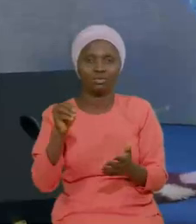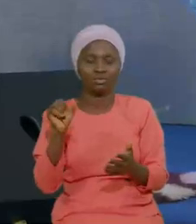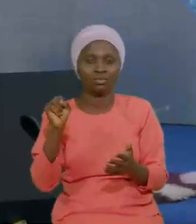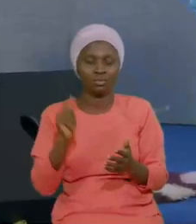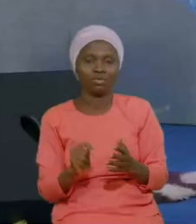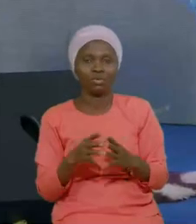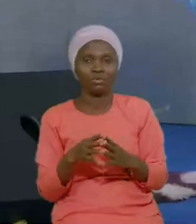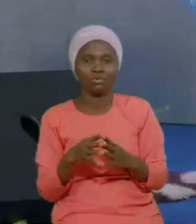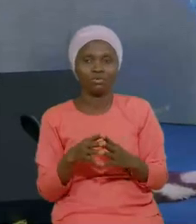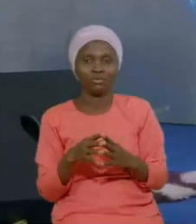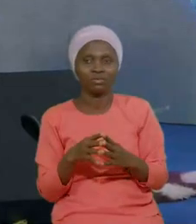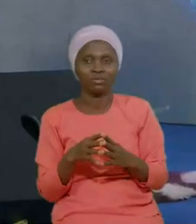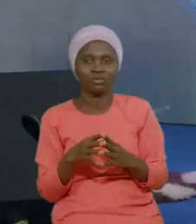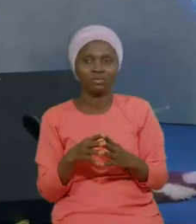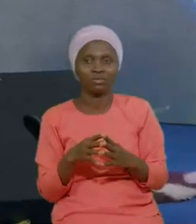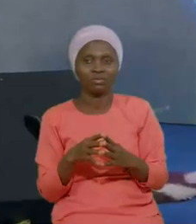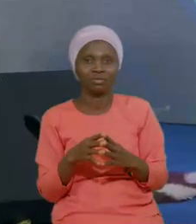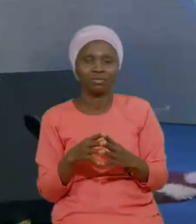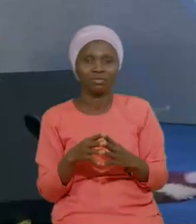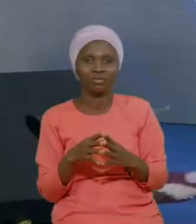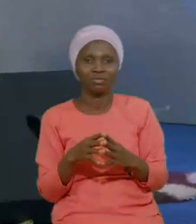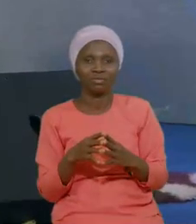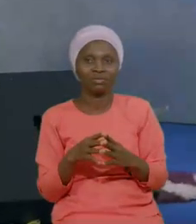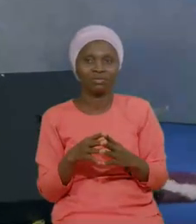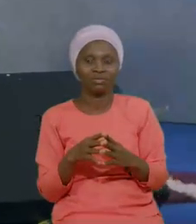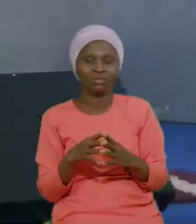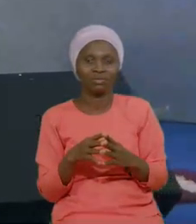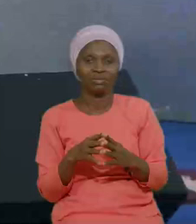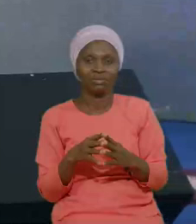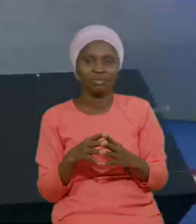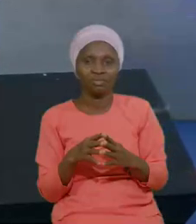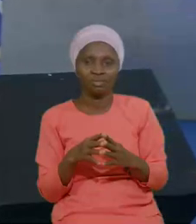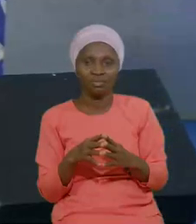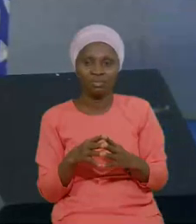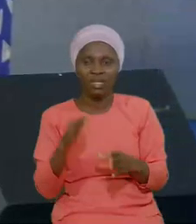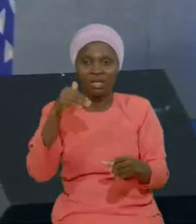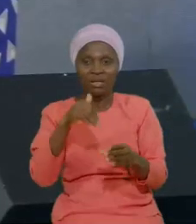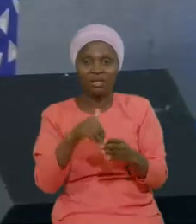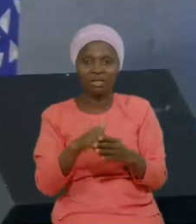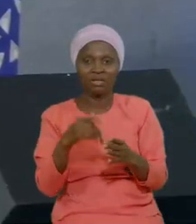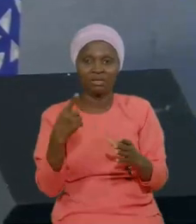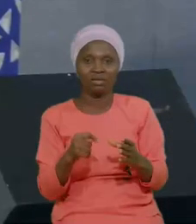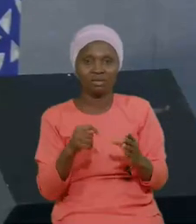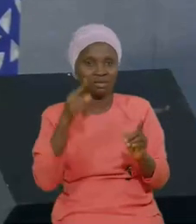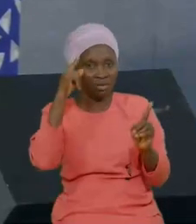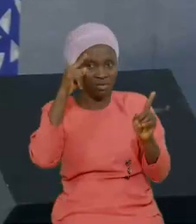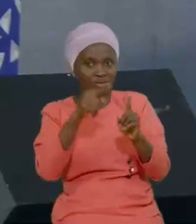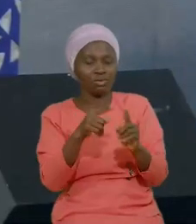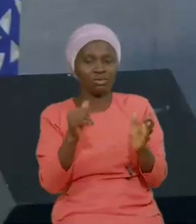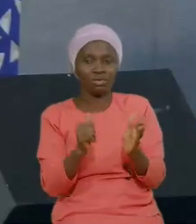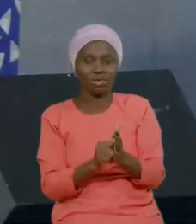Vous voyez, dans le football, on ne peut pas jouer le football très bien lorsqu'il n'y a pas des poteaux, des buts.